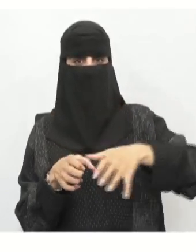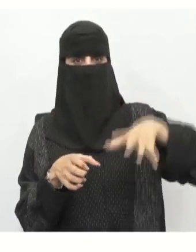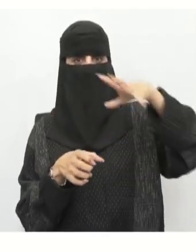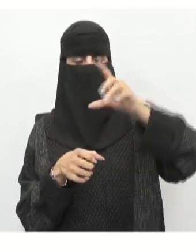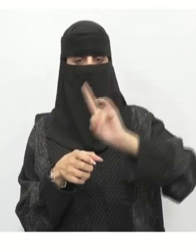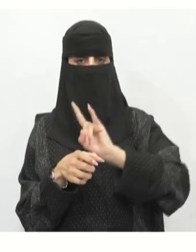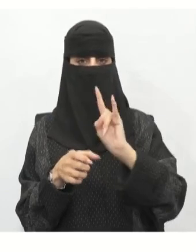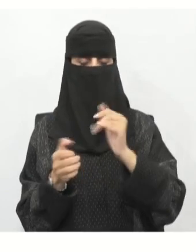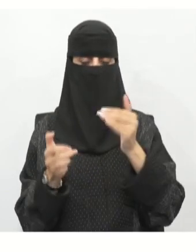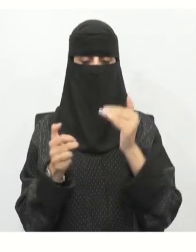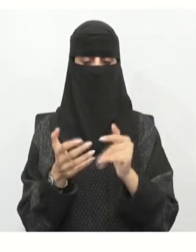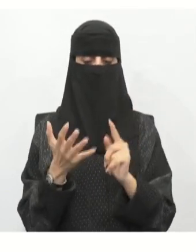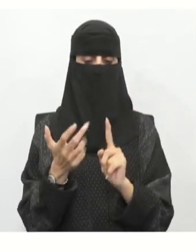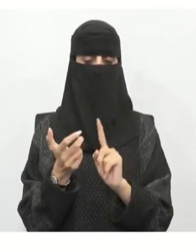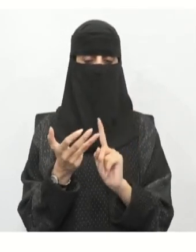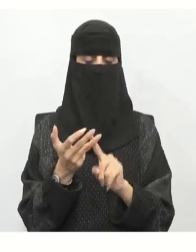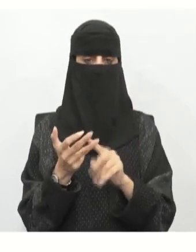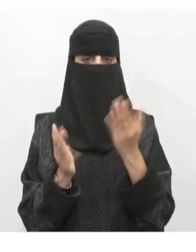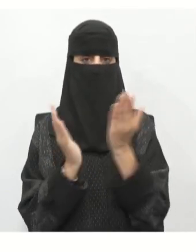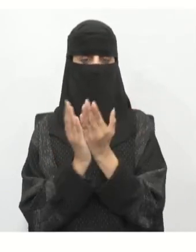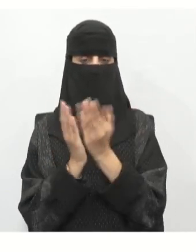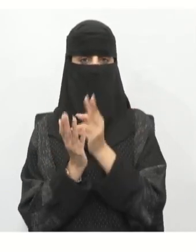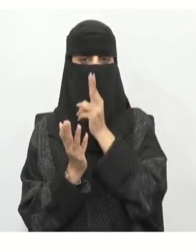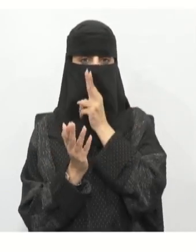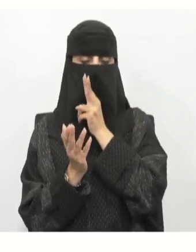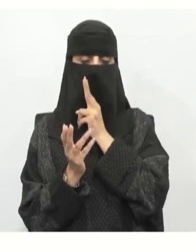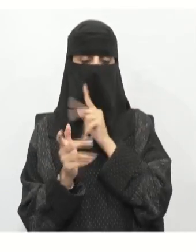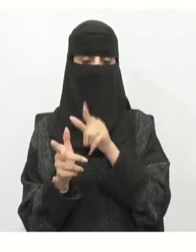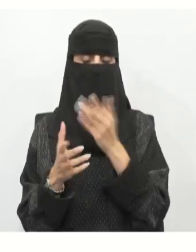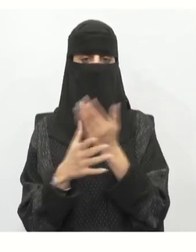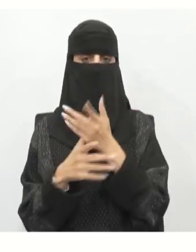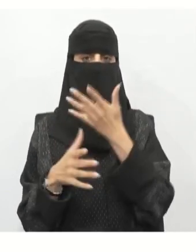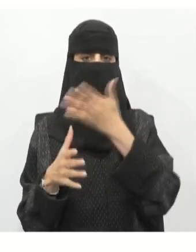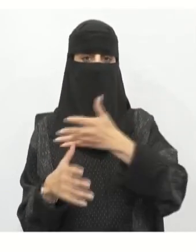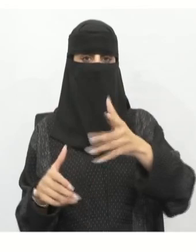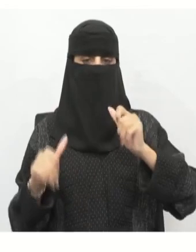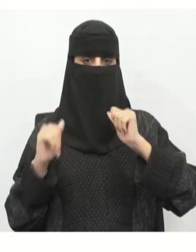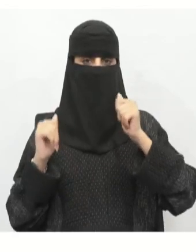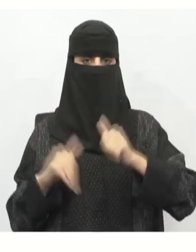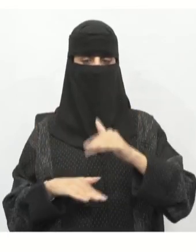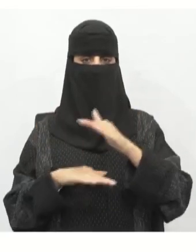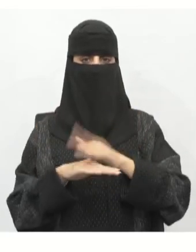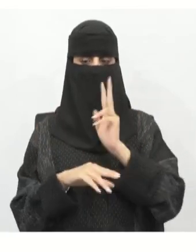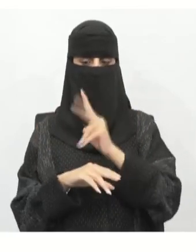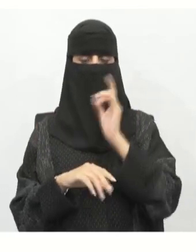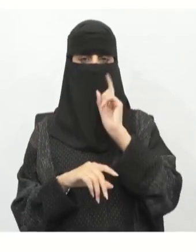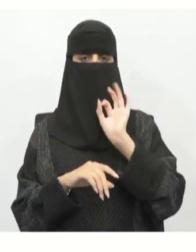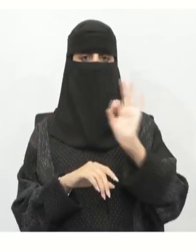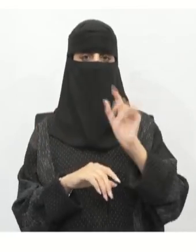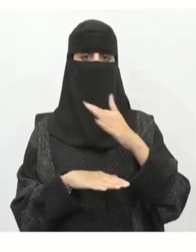رابعا نظافه المدرسه تعكس قيم واخلاق الطلاب فيها